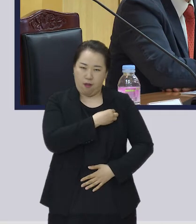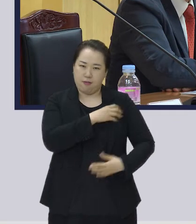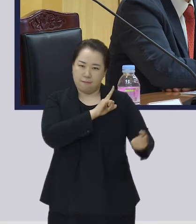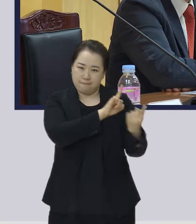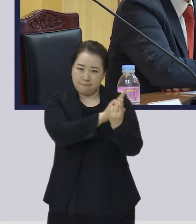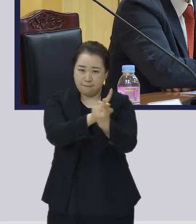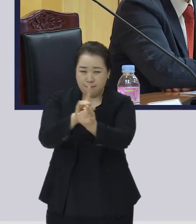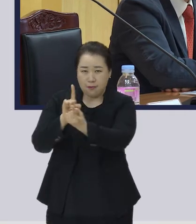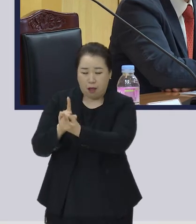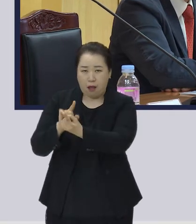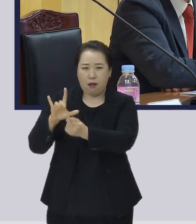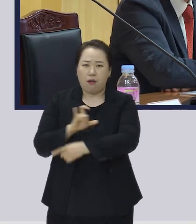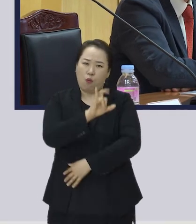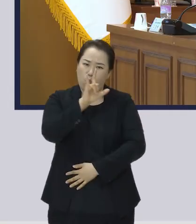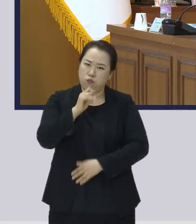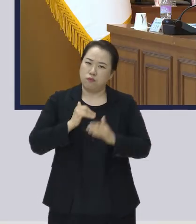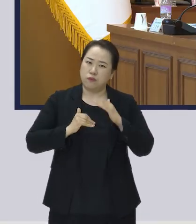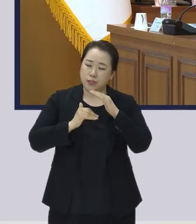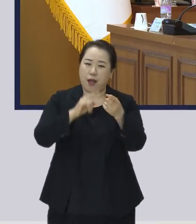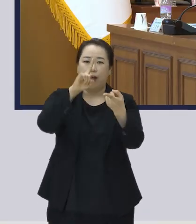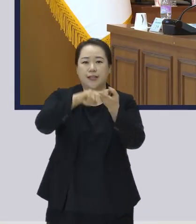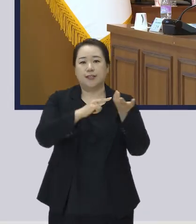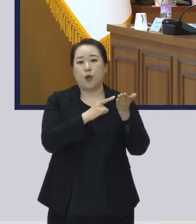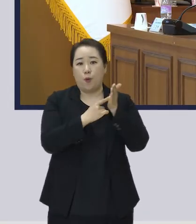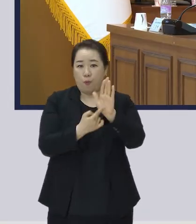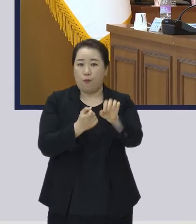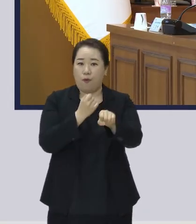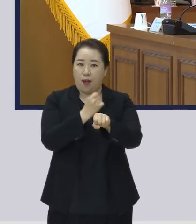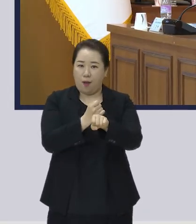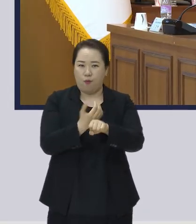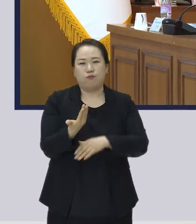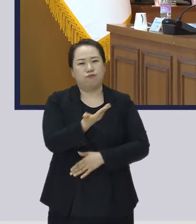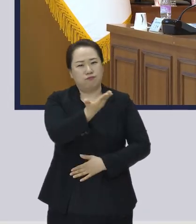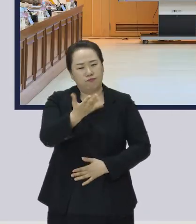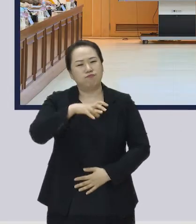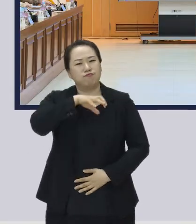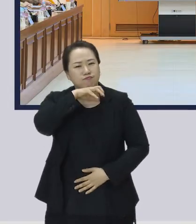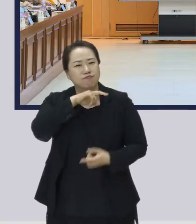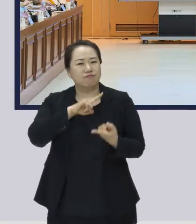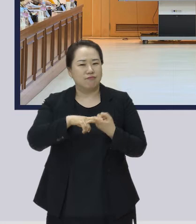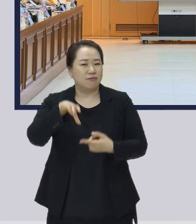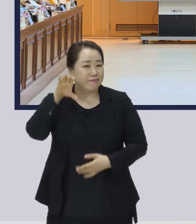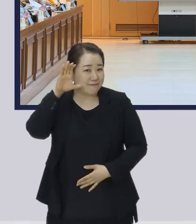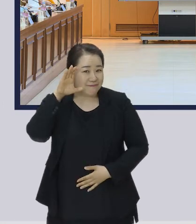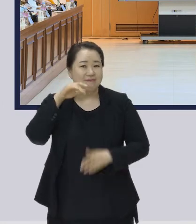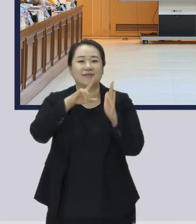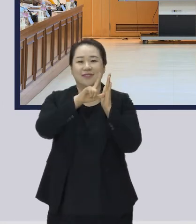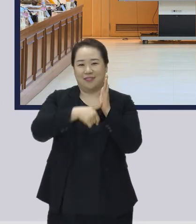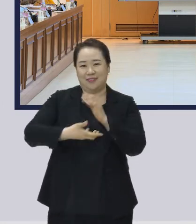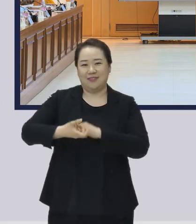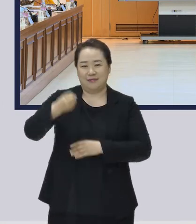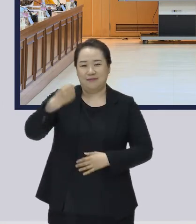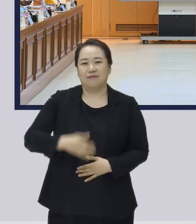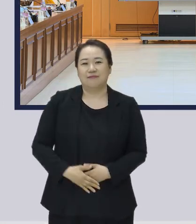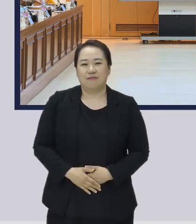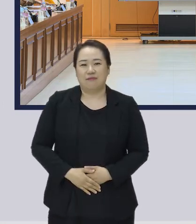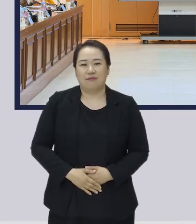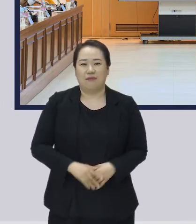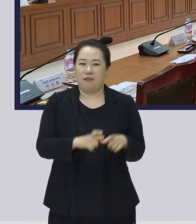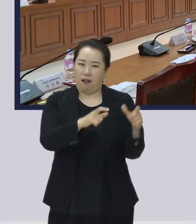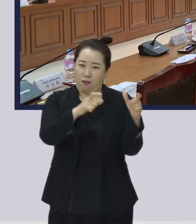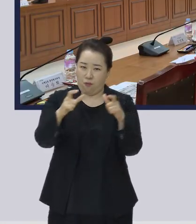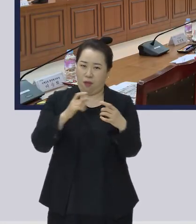6개 직능단체 회원들과 만나 코로나19 사태의 진행 상황을 보고하고 구민들의 애로사항을 청취하는 시간을